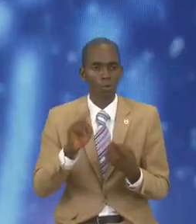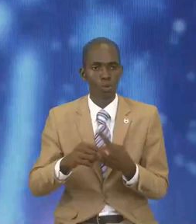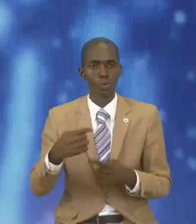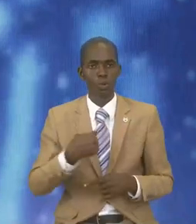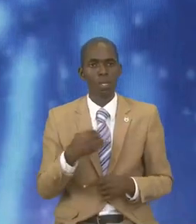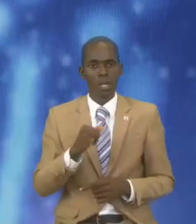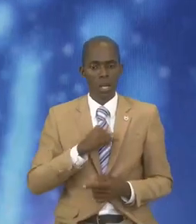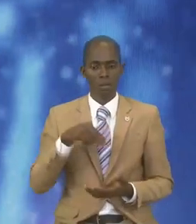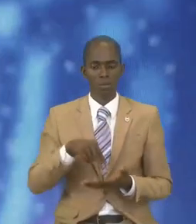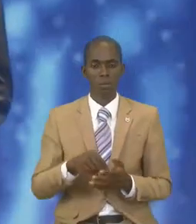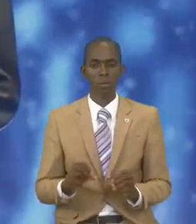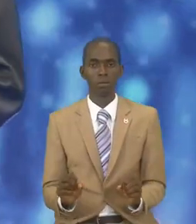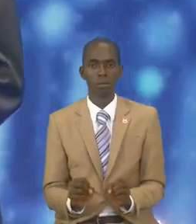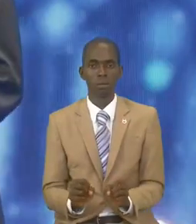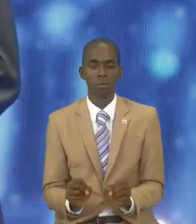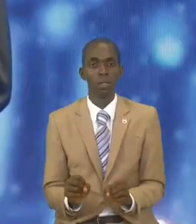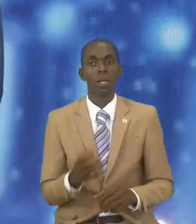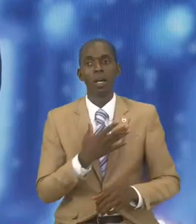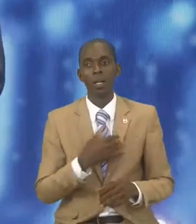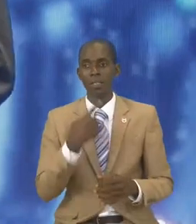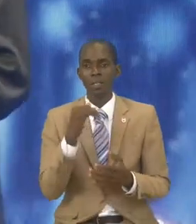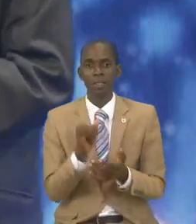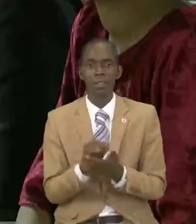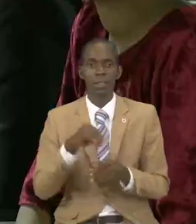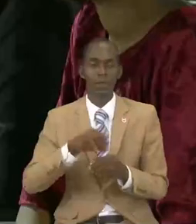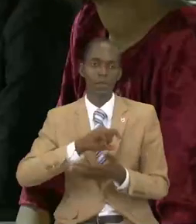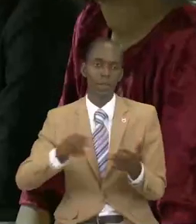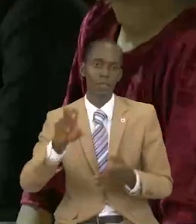toi. Lorsqu'il m'eut ainsi parlé, je m'étais debout en tremblant.